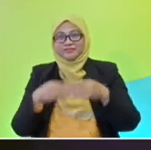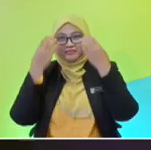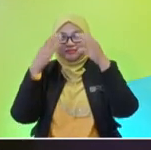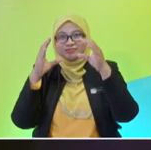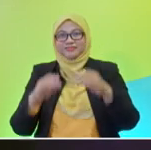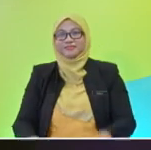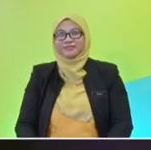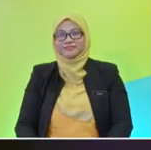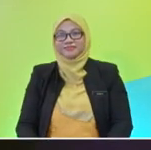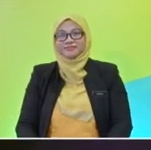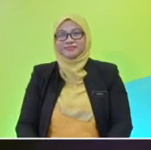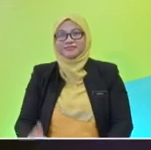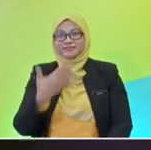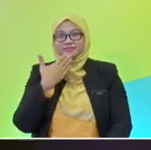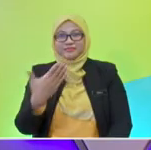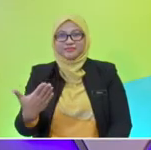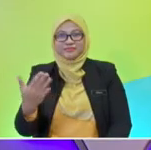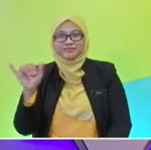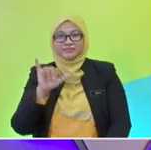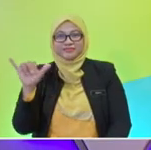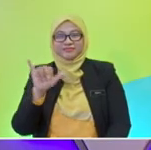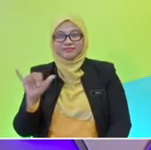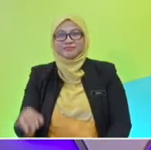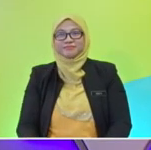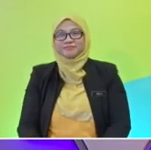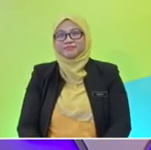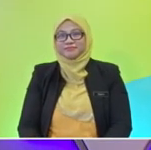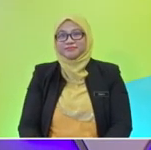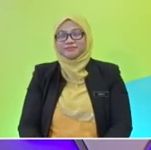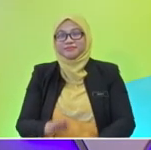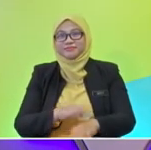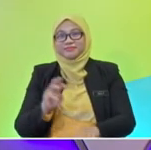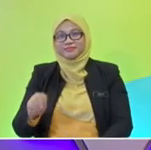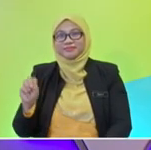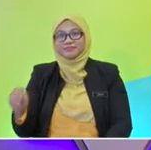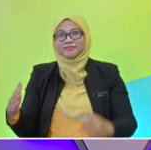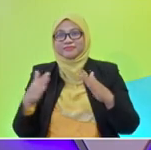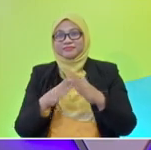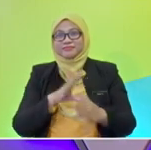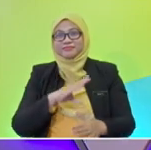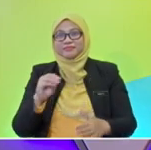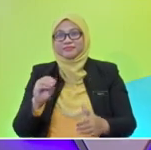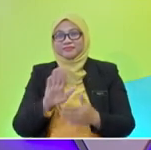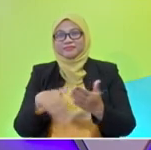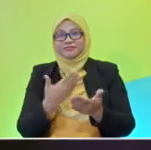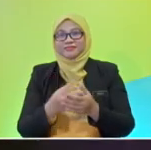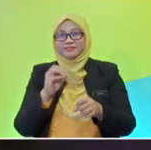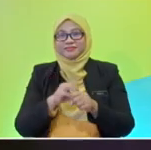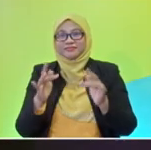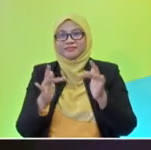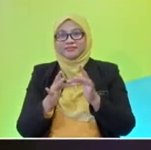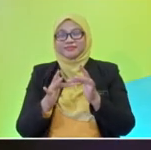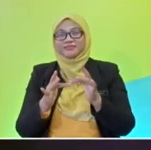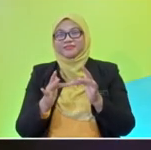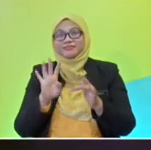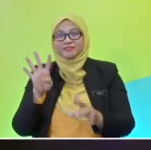kita yaitu cikguro Haya Terima kasih karena Anda bersama kami hari ini pada murid-murid di rumah dan juga murid dalam tarian ini kita ada empat murid